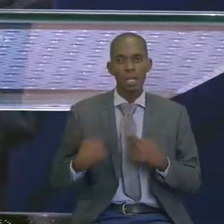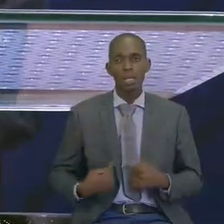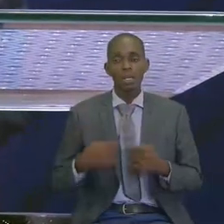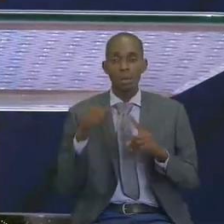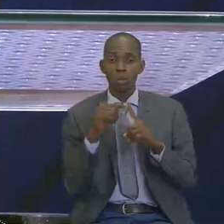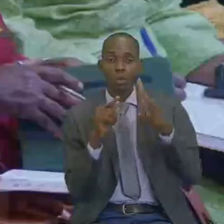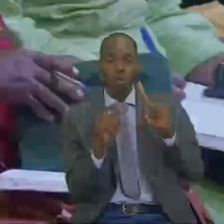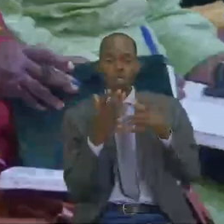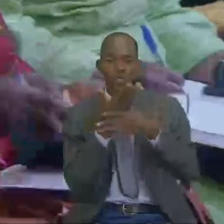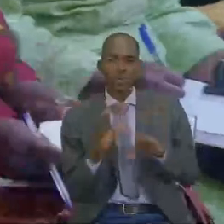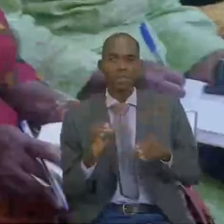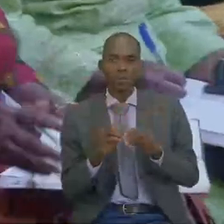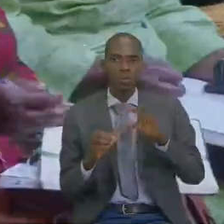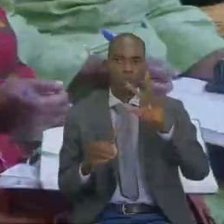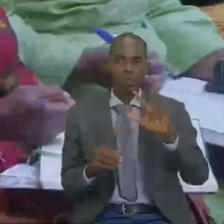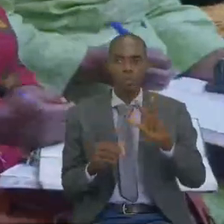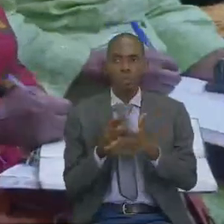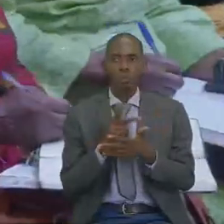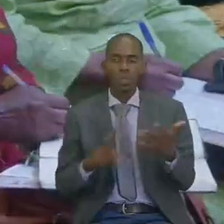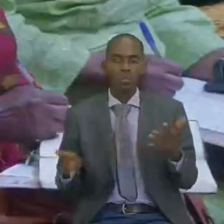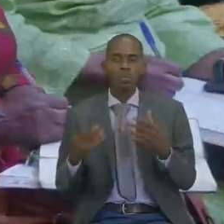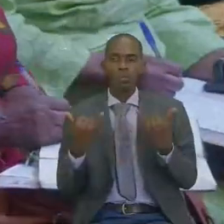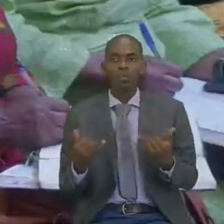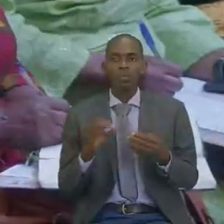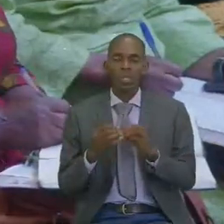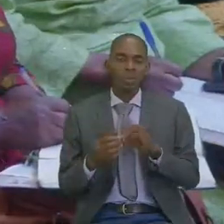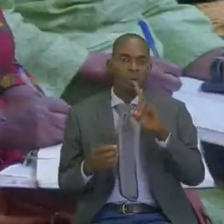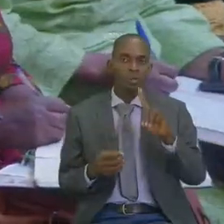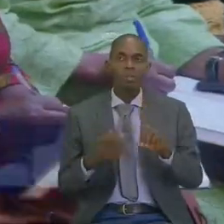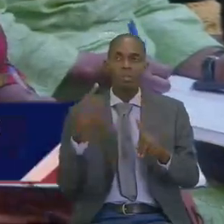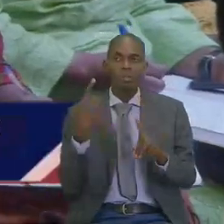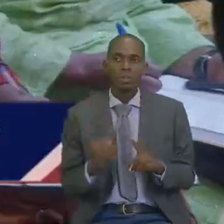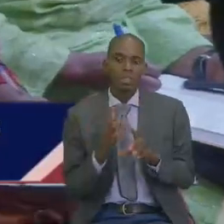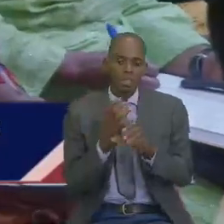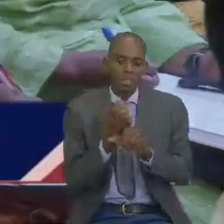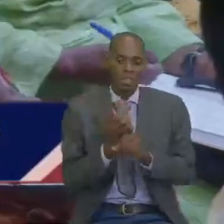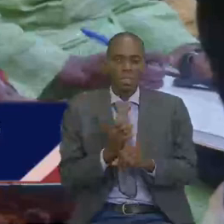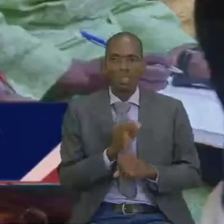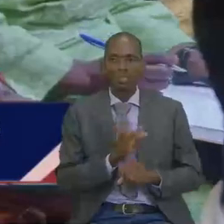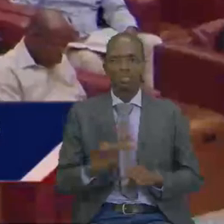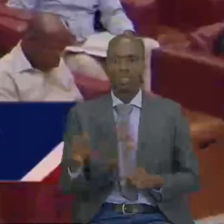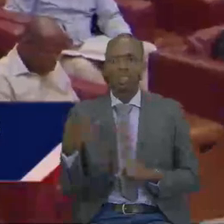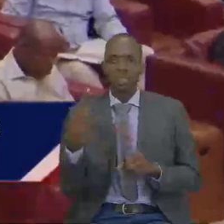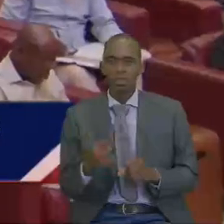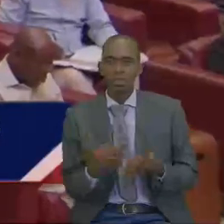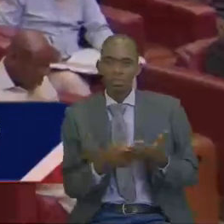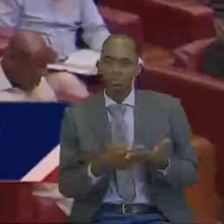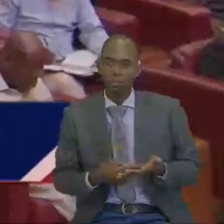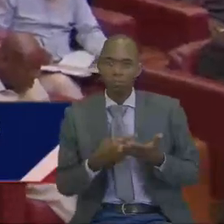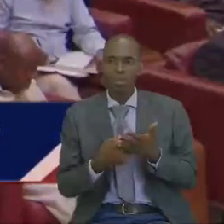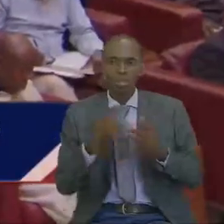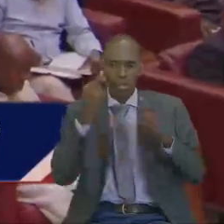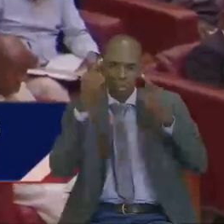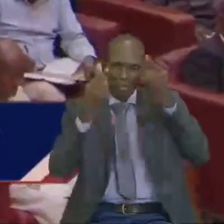tu connaisses les pensées de ton cœur. Ceci est divisé en trois parties. Numéro 1, les délibérations